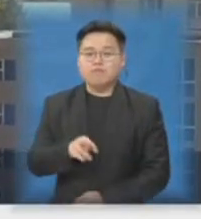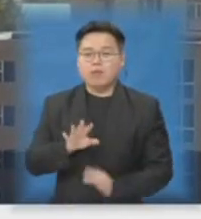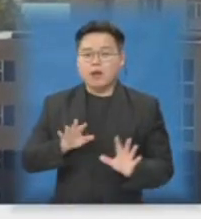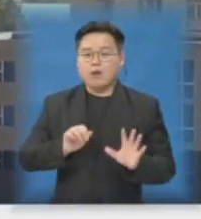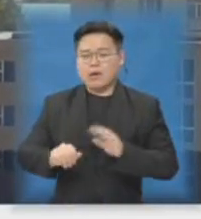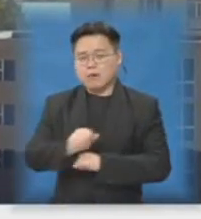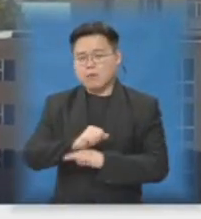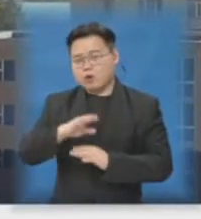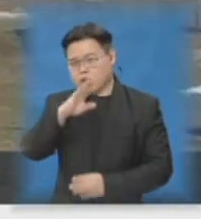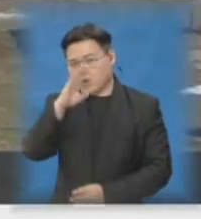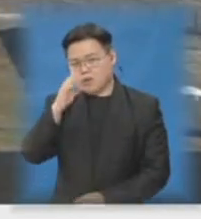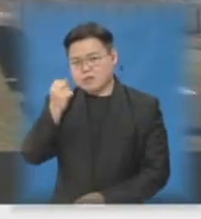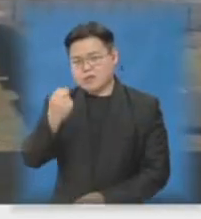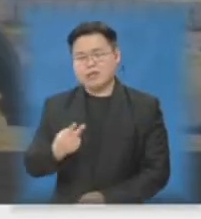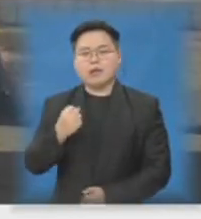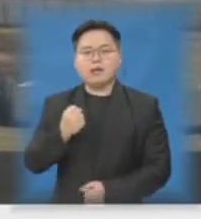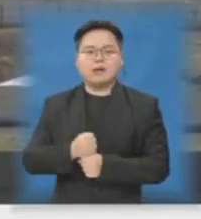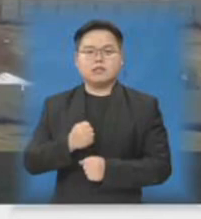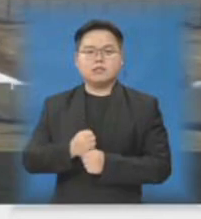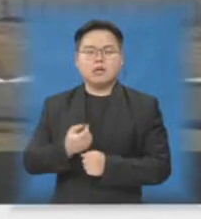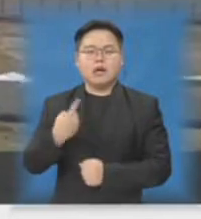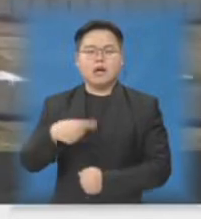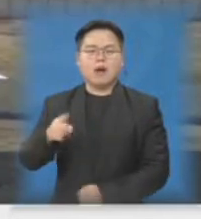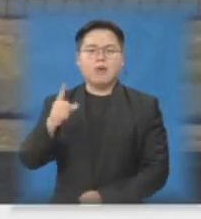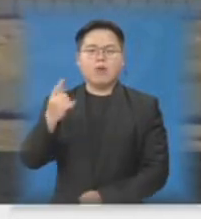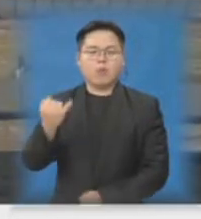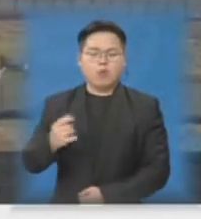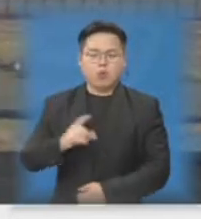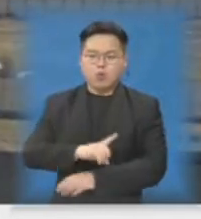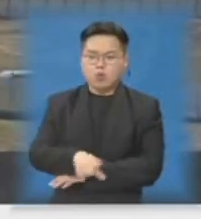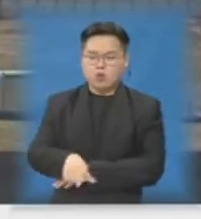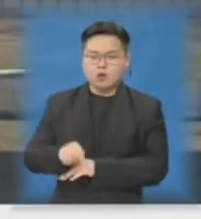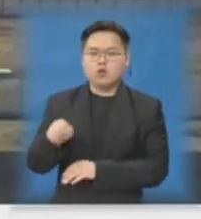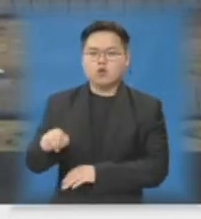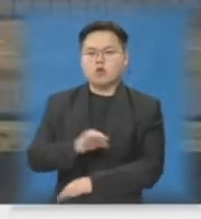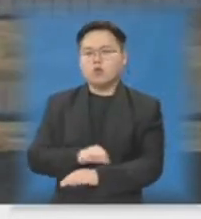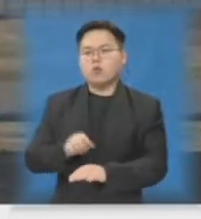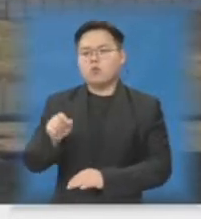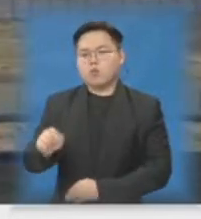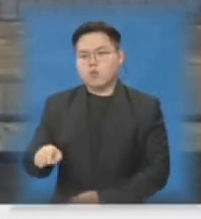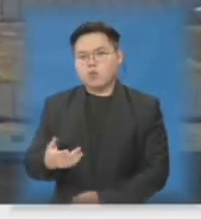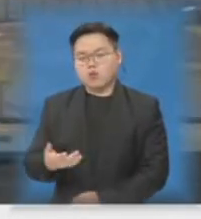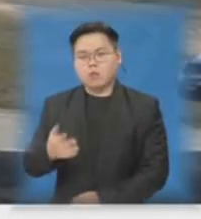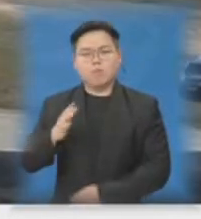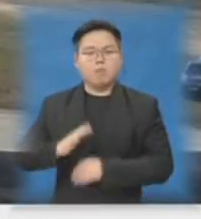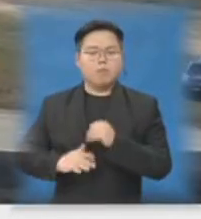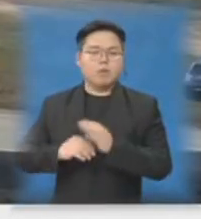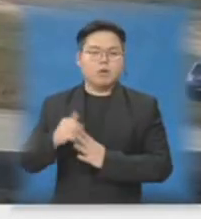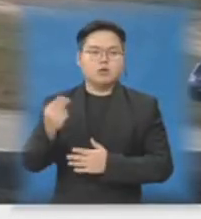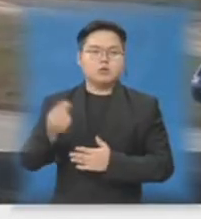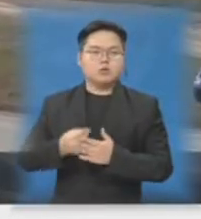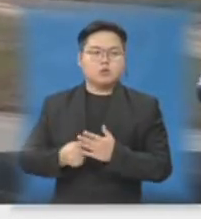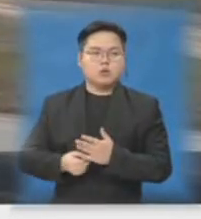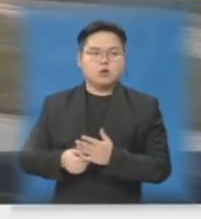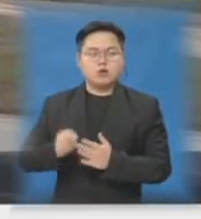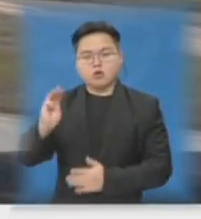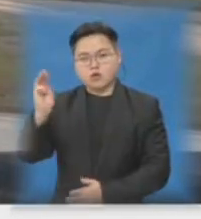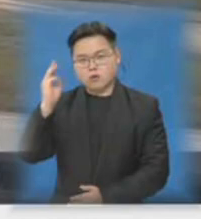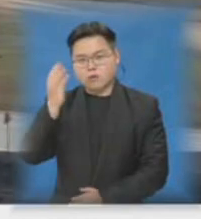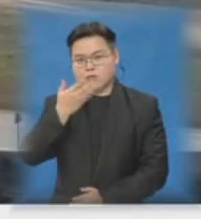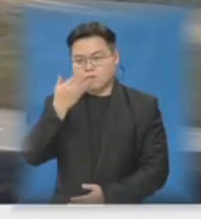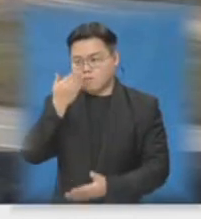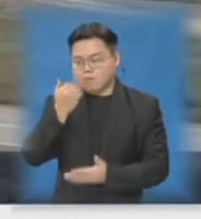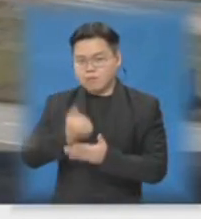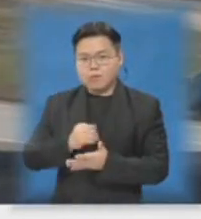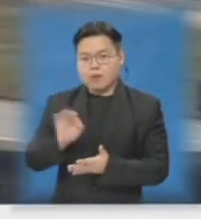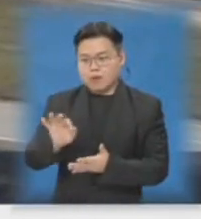байгаа Дулааны станцуудаас ажлын явц нь хамгийн удаашралтай энэ төсөл юм байна. Мөн барилгын зураг төсөл нь магадлалд ороогүй төсөлд санхүүжилт